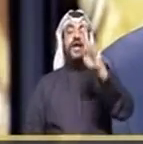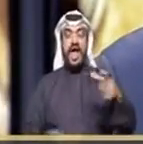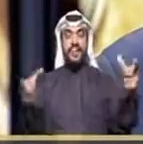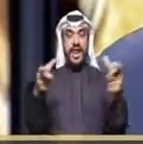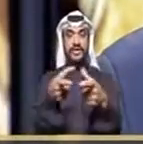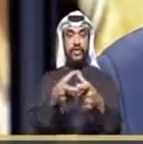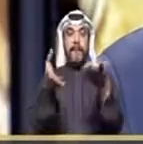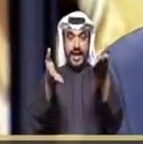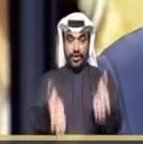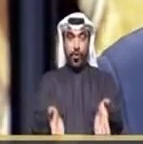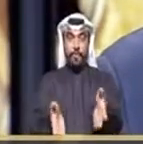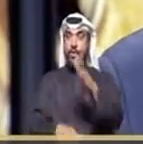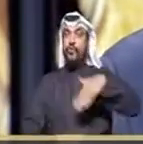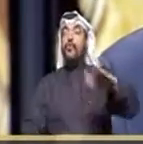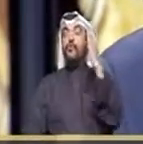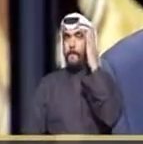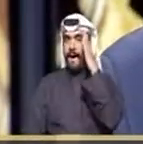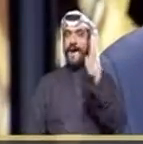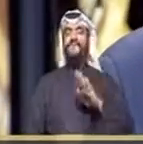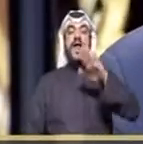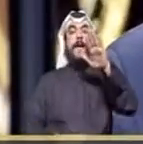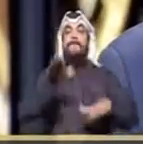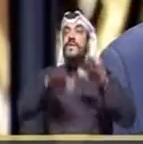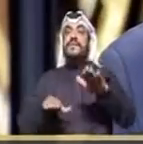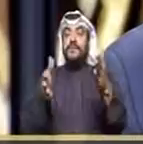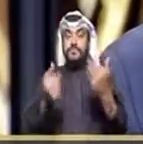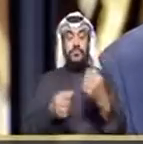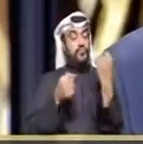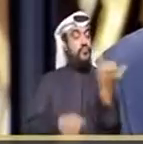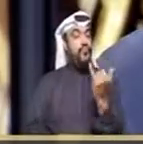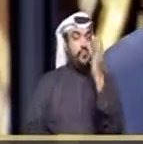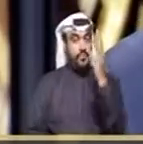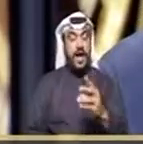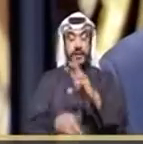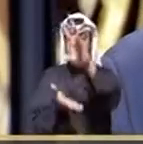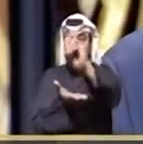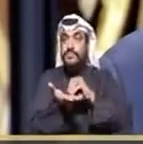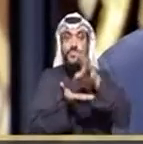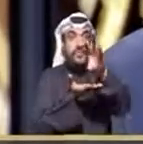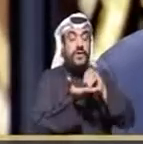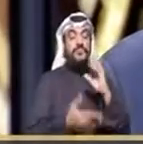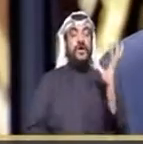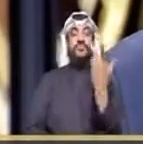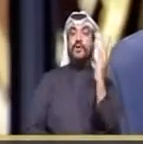الاجتماع الذي حدث اليوم في دولة الكويت سوف يلعب دور كبير في حشد الموارد